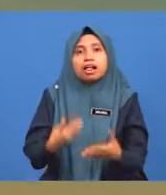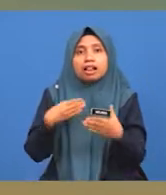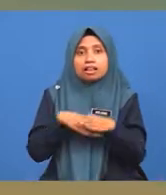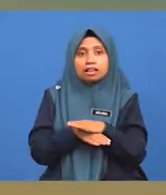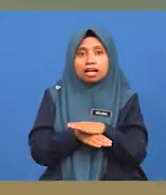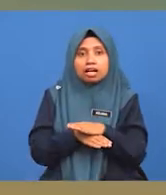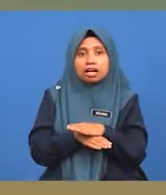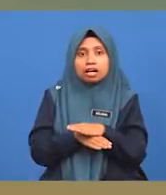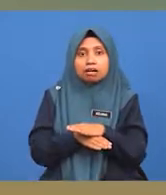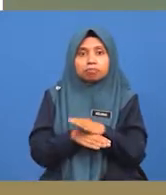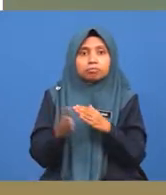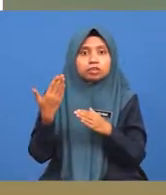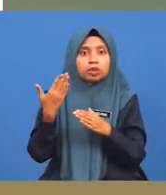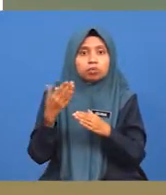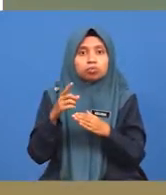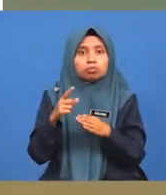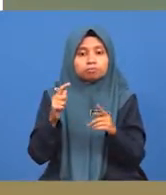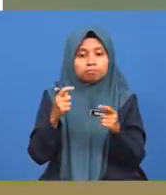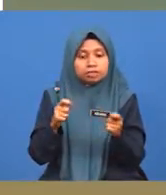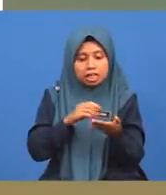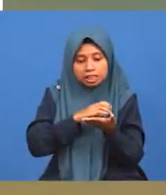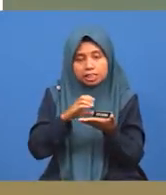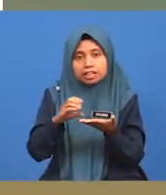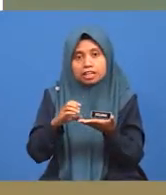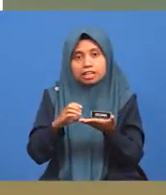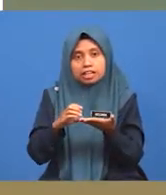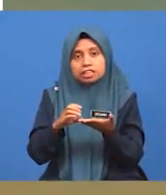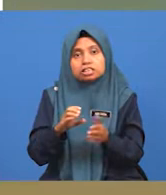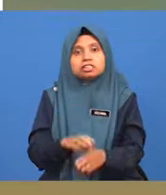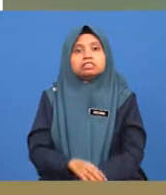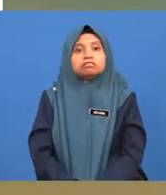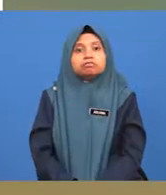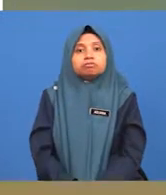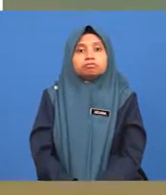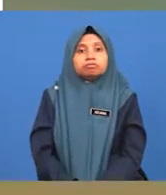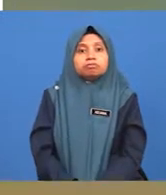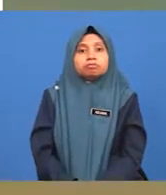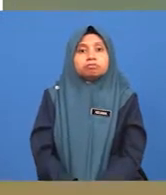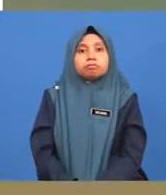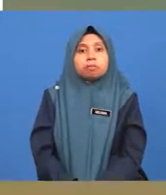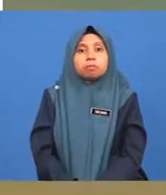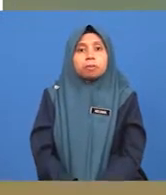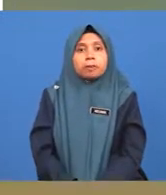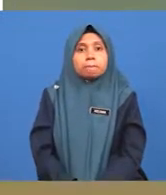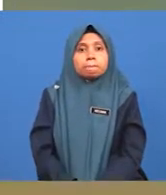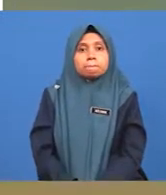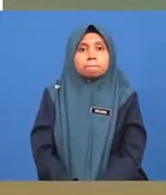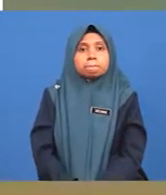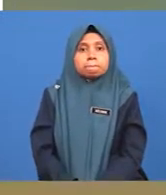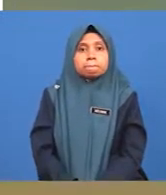Dalam pendahuluan, murid-murid telah mencatat isi-isi karangan seperti: